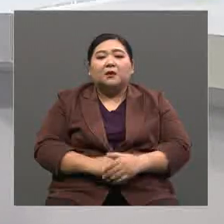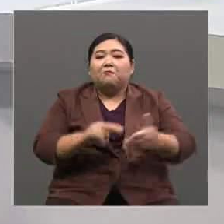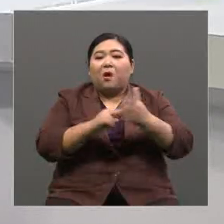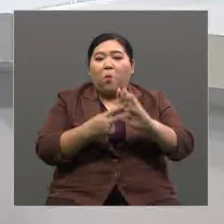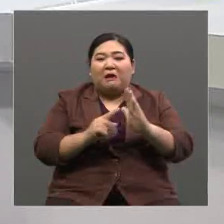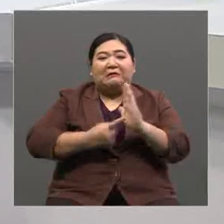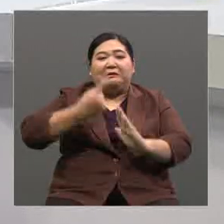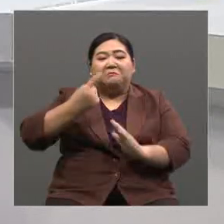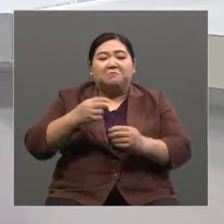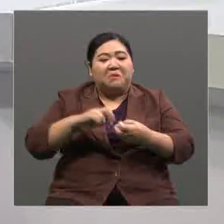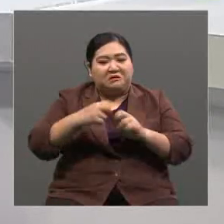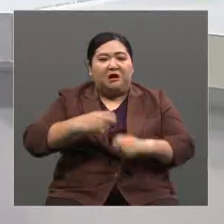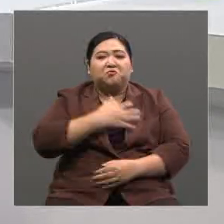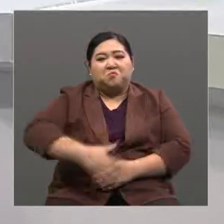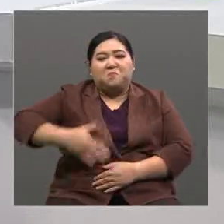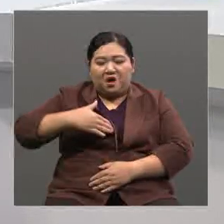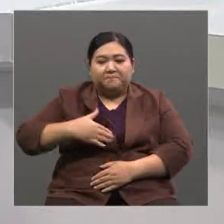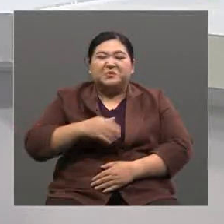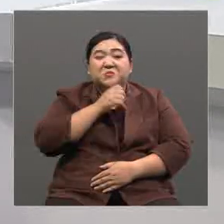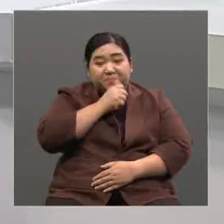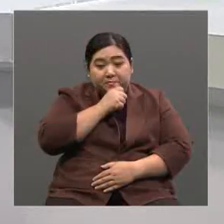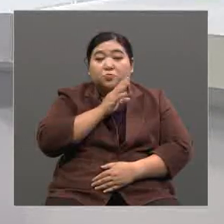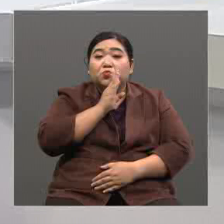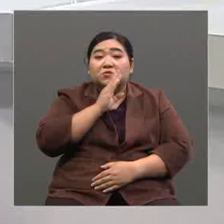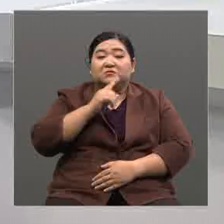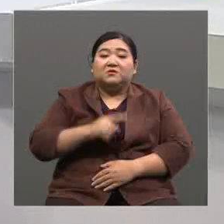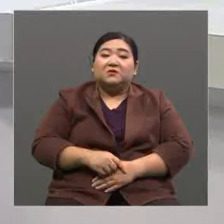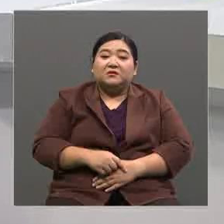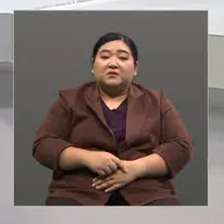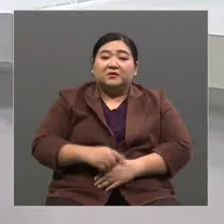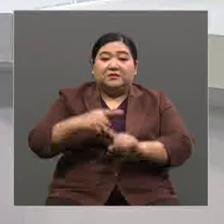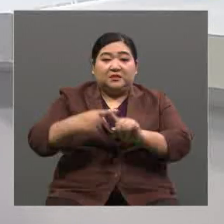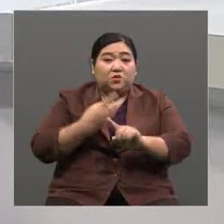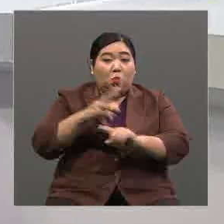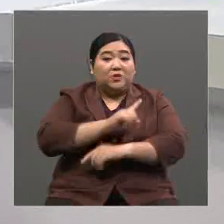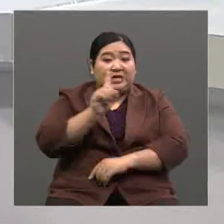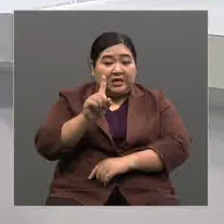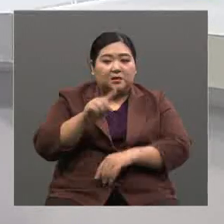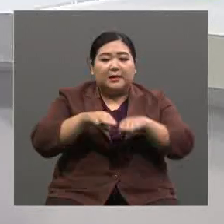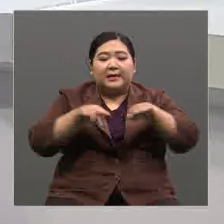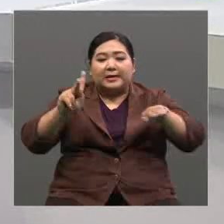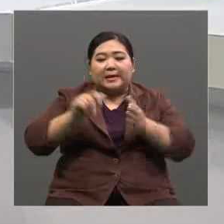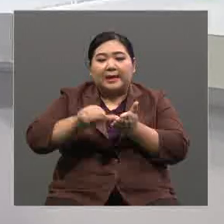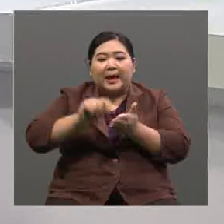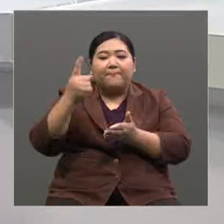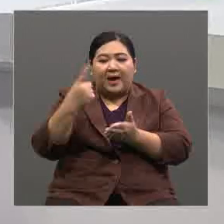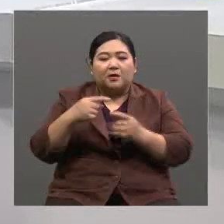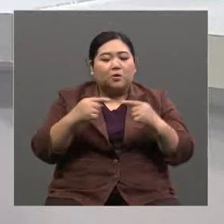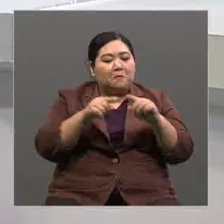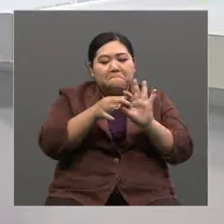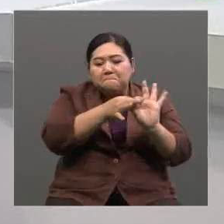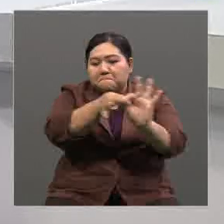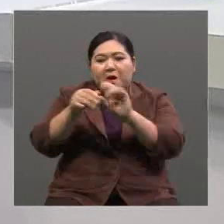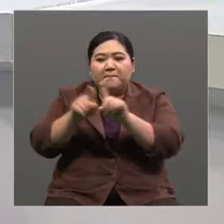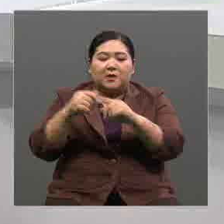ว่าเริ่มมผลกระทบต่สุขภาพแต่พอหนึวทุนาหยุนต้นไปบานเราจะปับเกนใหม่ให้สอดคลองเหมือนกับหายประเทศแล้นะ